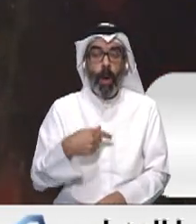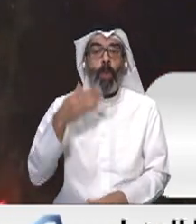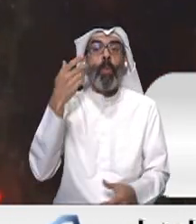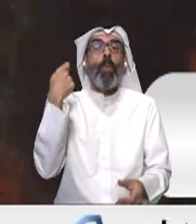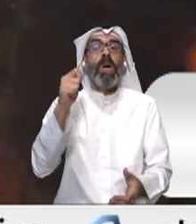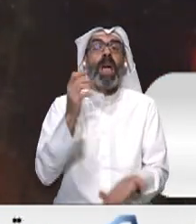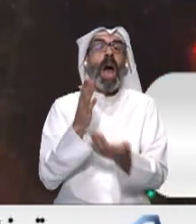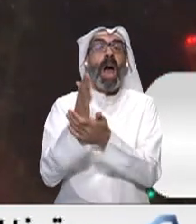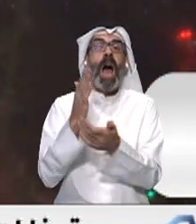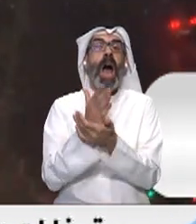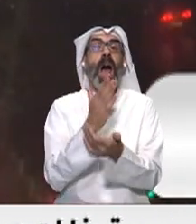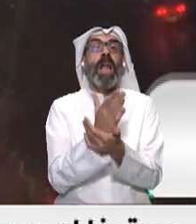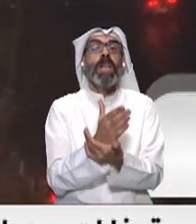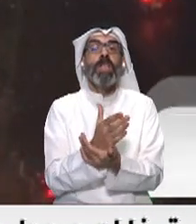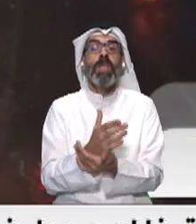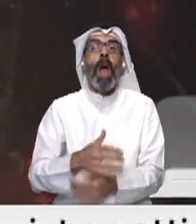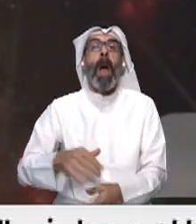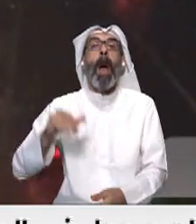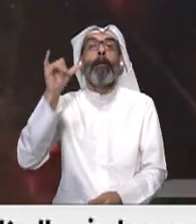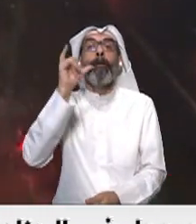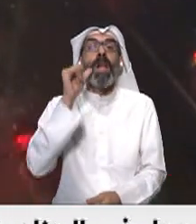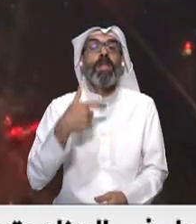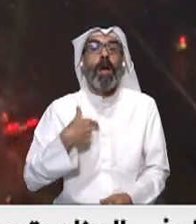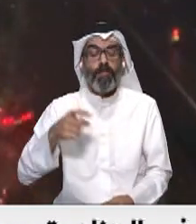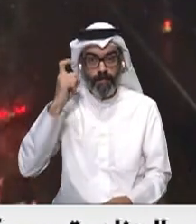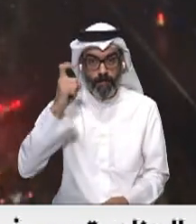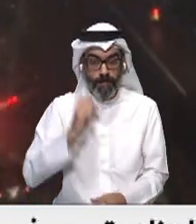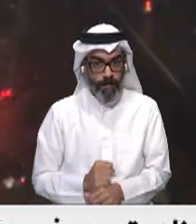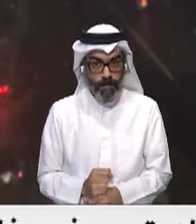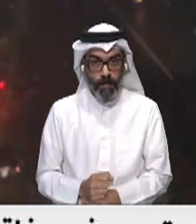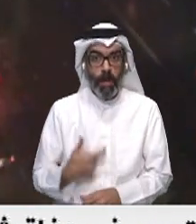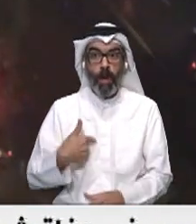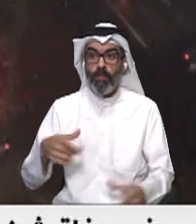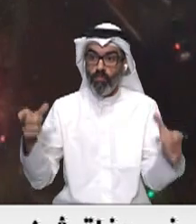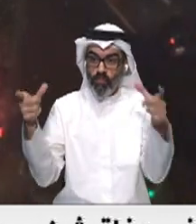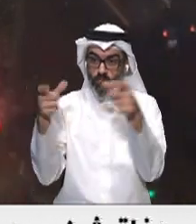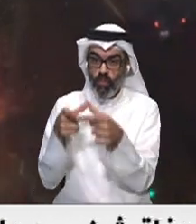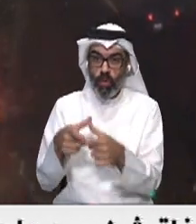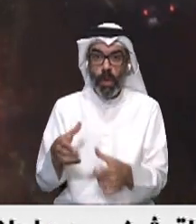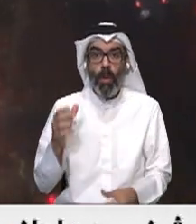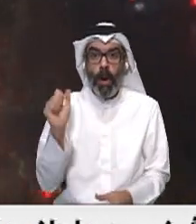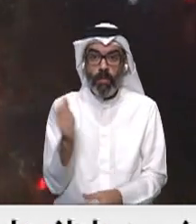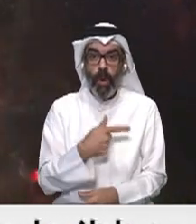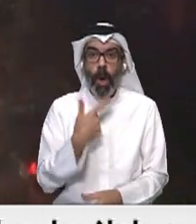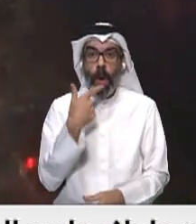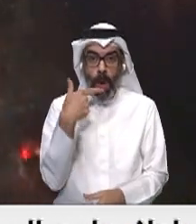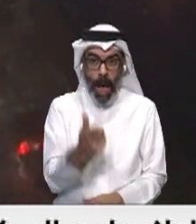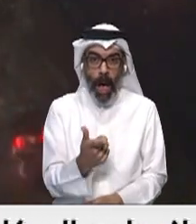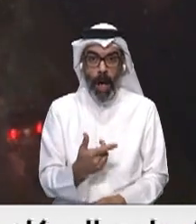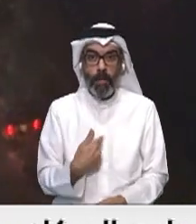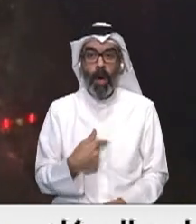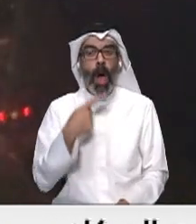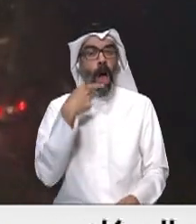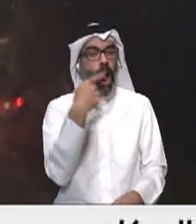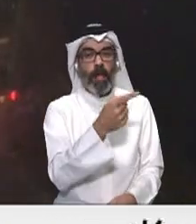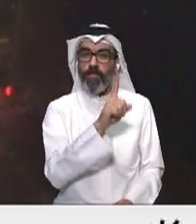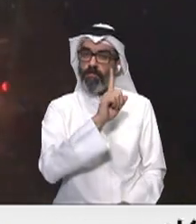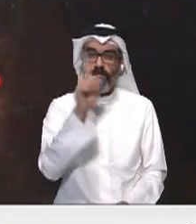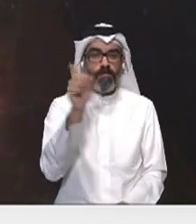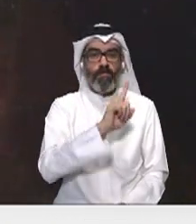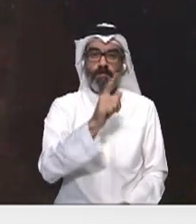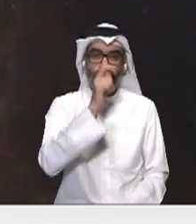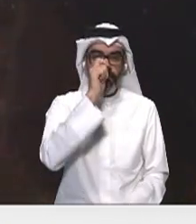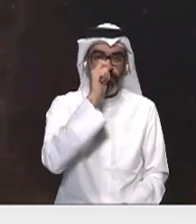البريطانيه رئيس الوزراء البريطاني عقد مؤتمر عاجل وتحدث بشكل صريح وادان ما حدث وقال لان ما